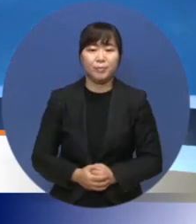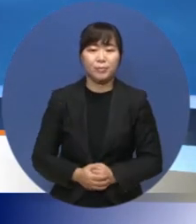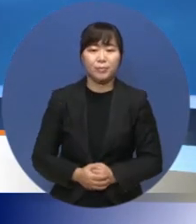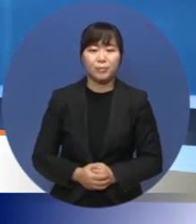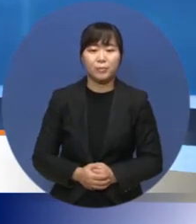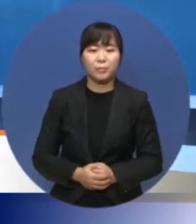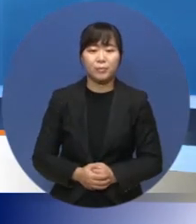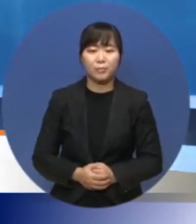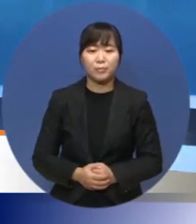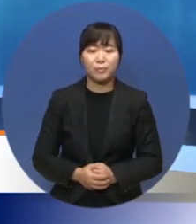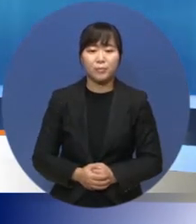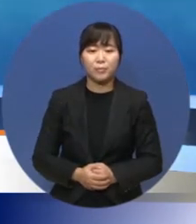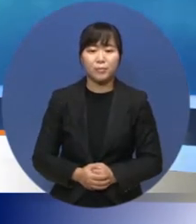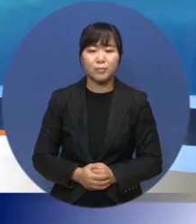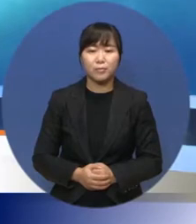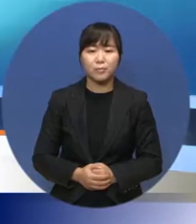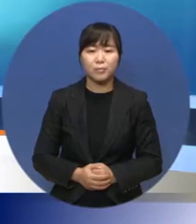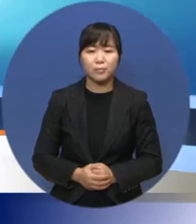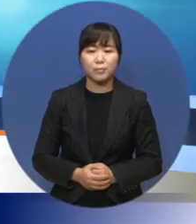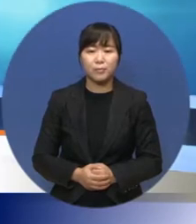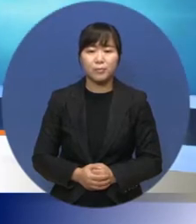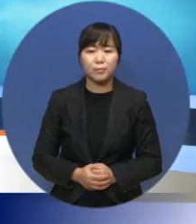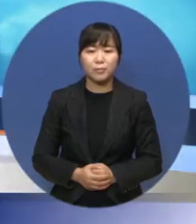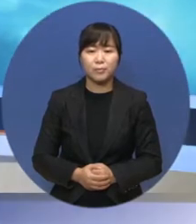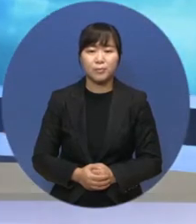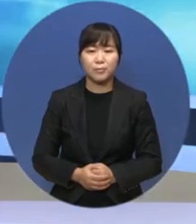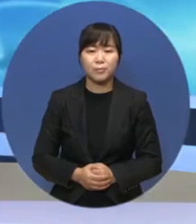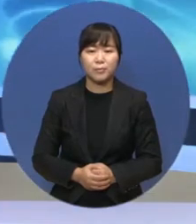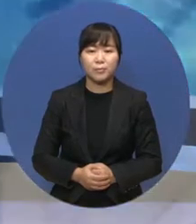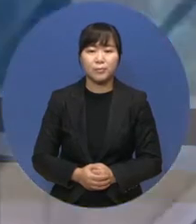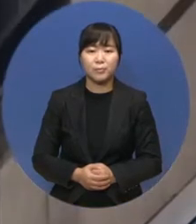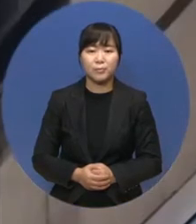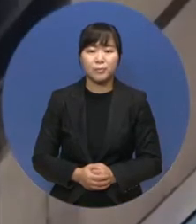자세한 소식이 5기 통신원이 전합니다